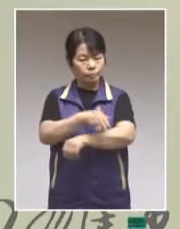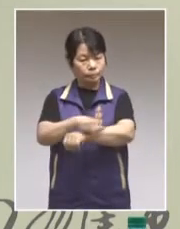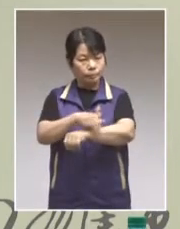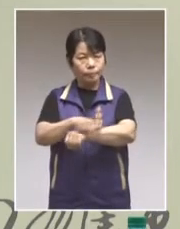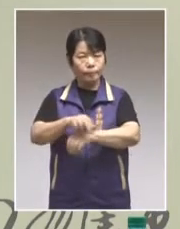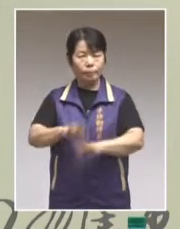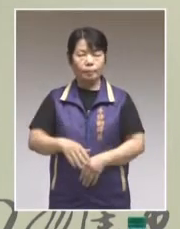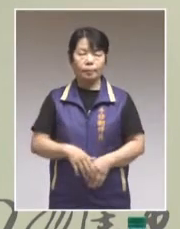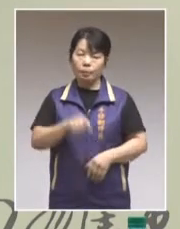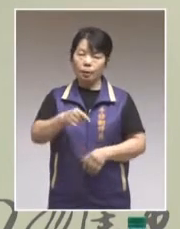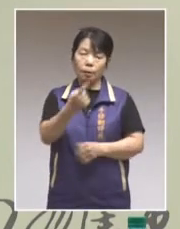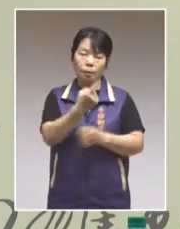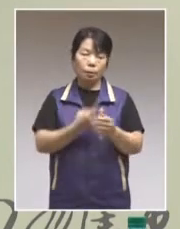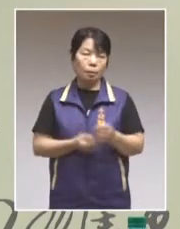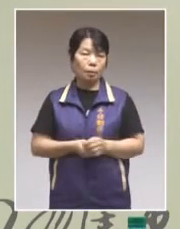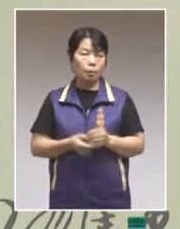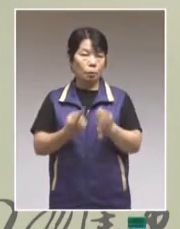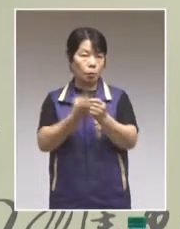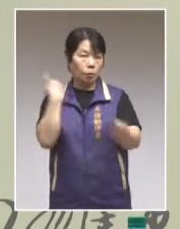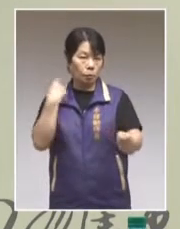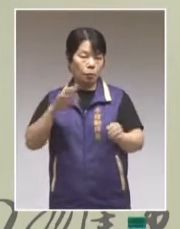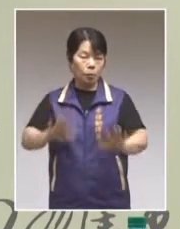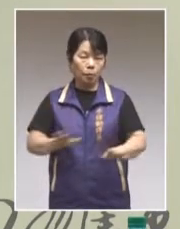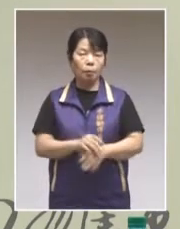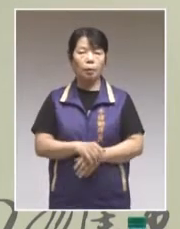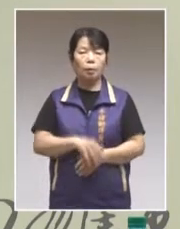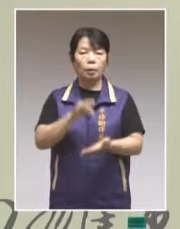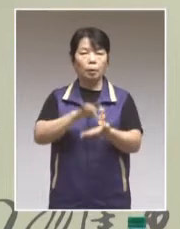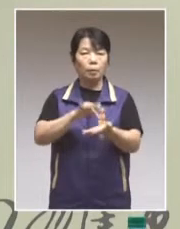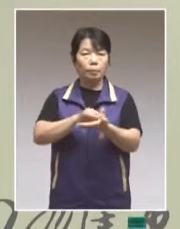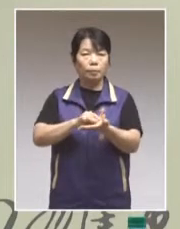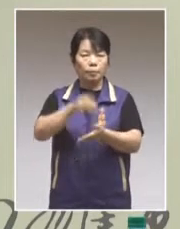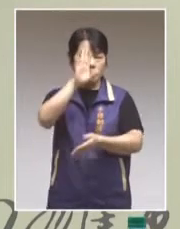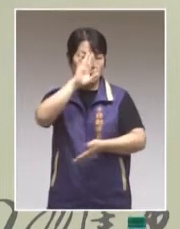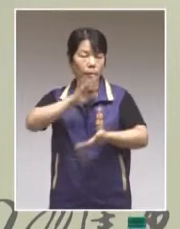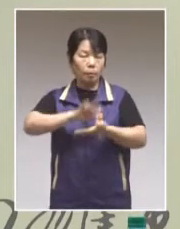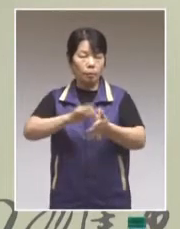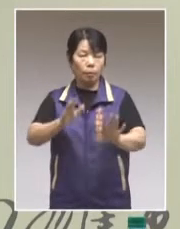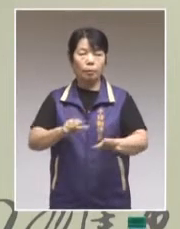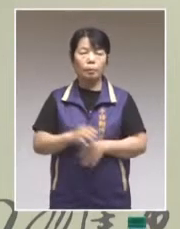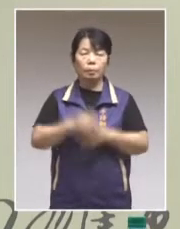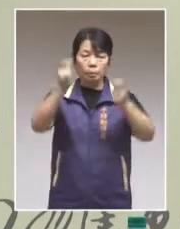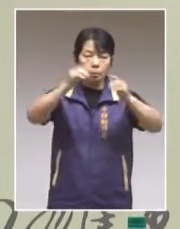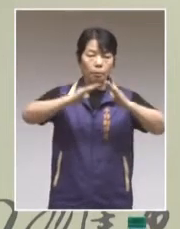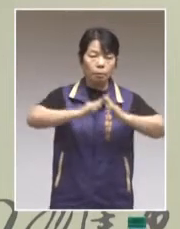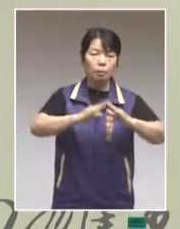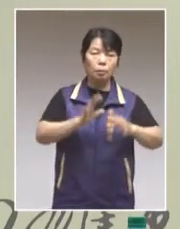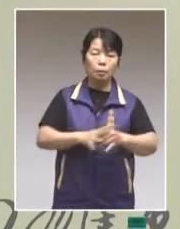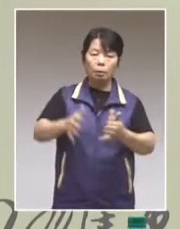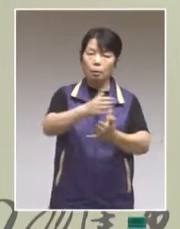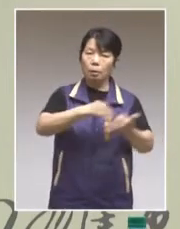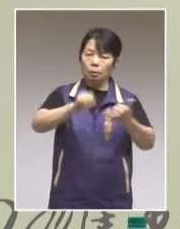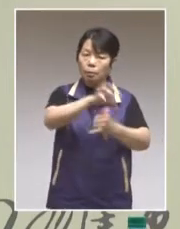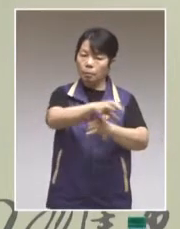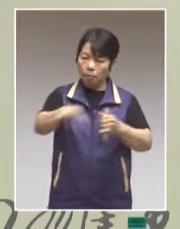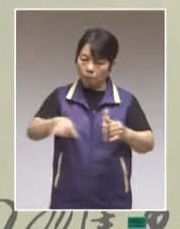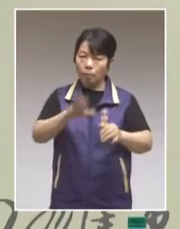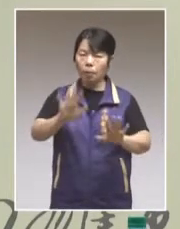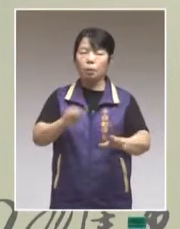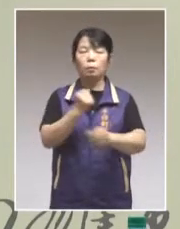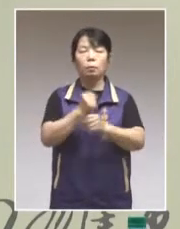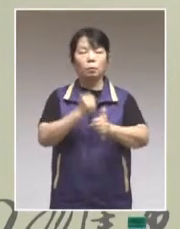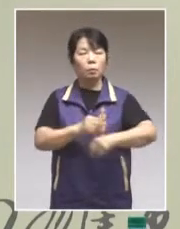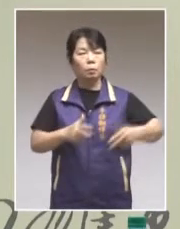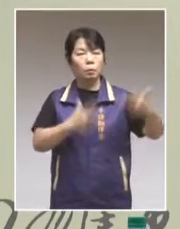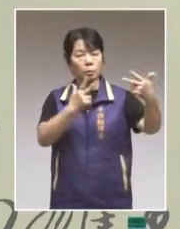在去年在 Delta 病毒当时在我们高雄或者是台湾其他的地方，我们也都做过这个线上